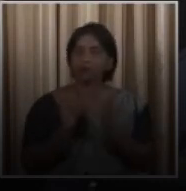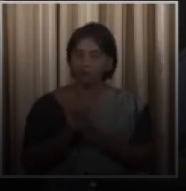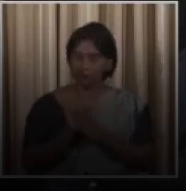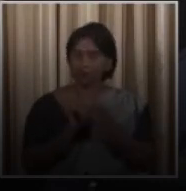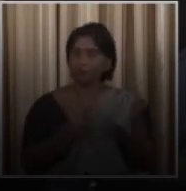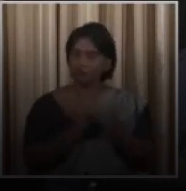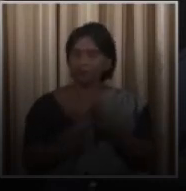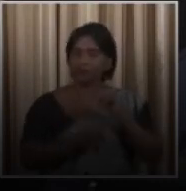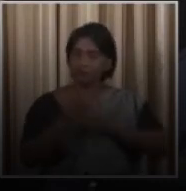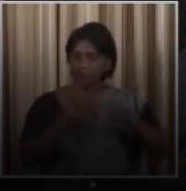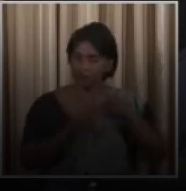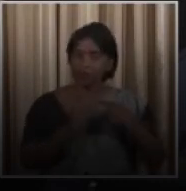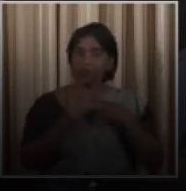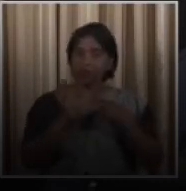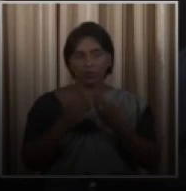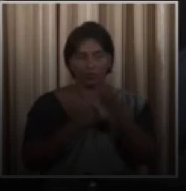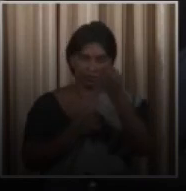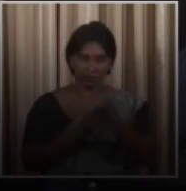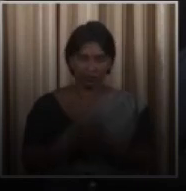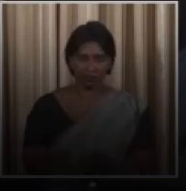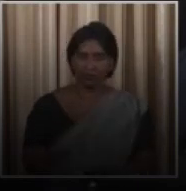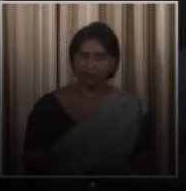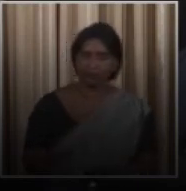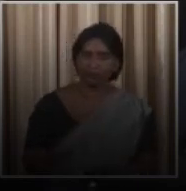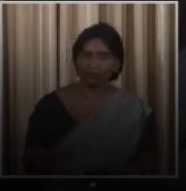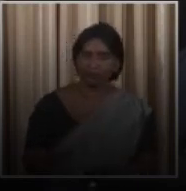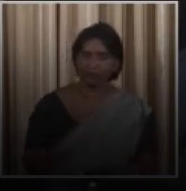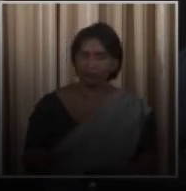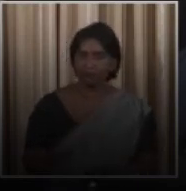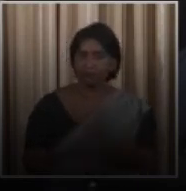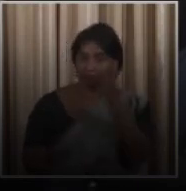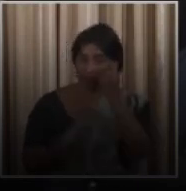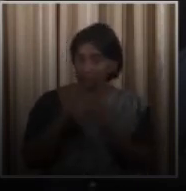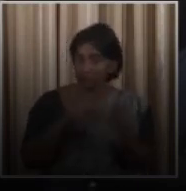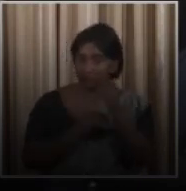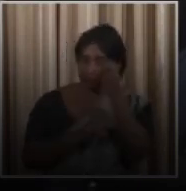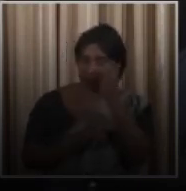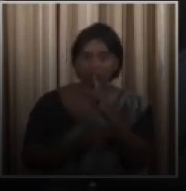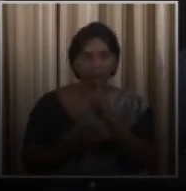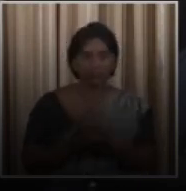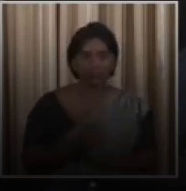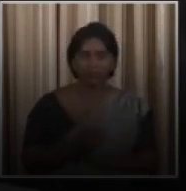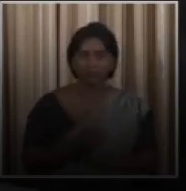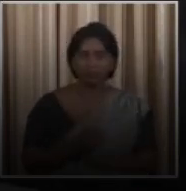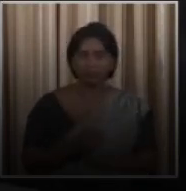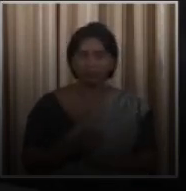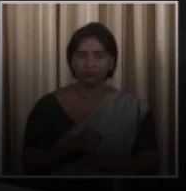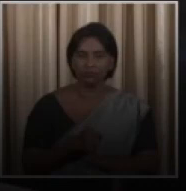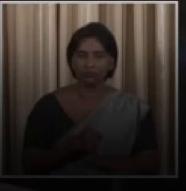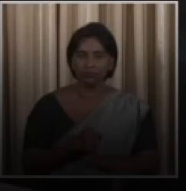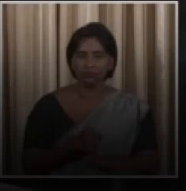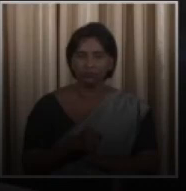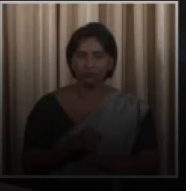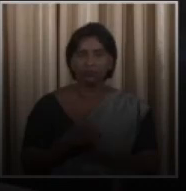එක්ක සාකච්ඡා කරලා ඒකටත් උත්තරයක් දෙන්නම්. ඔබතුමාගේ විකල්ප යෝජනාවට ඒක අපි බලමු අපිට